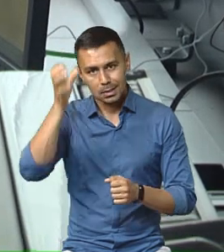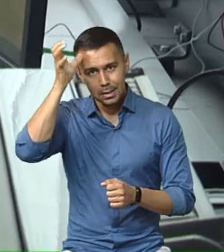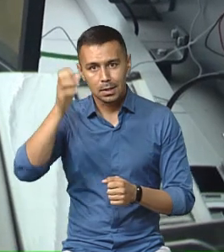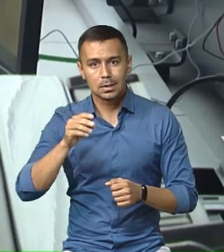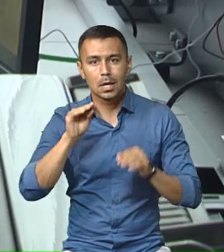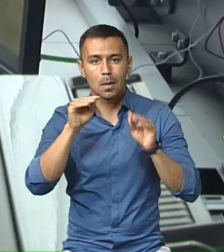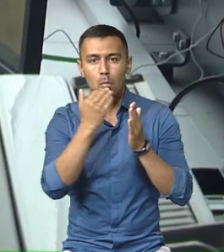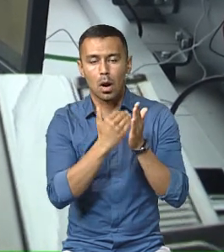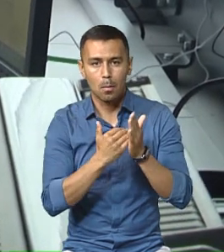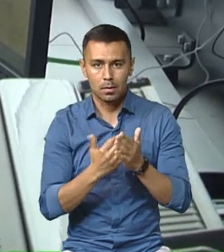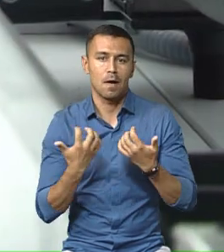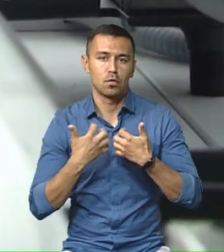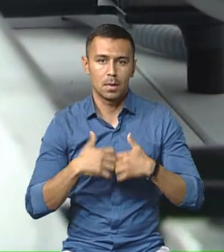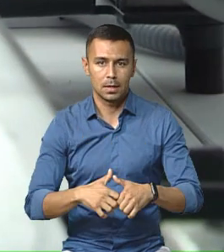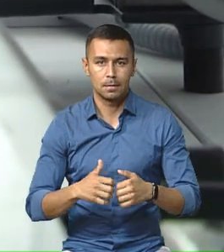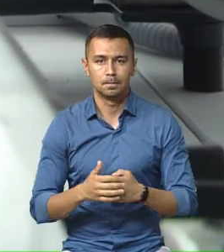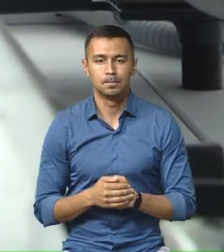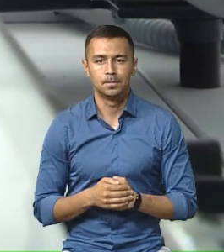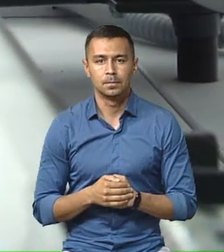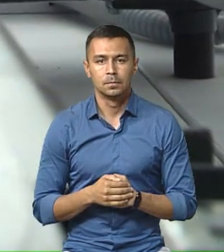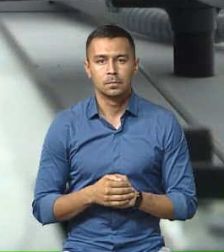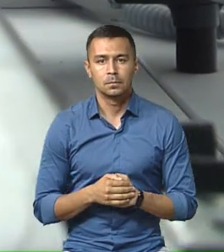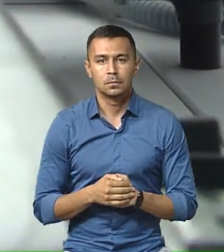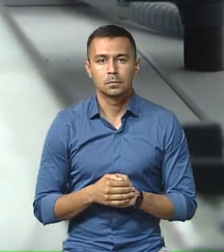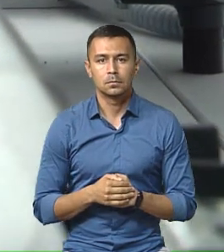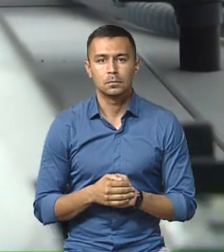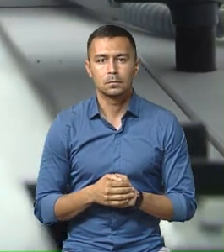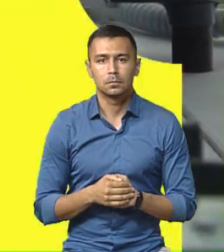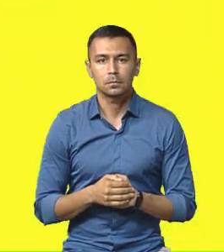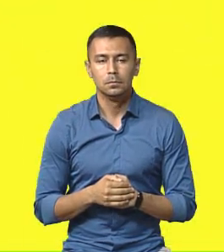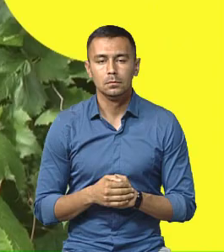автоматики. Михайло Жило, Олександр Горішевський, новини на Суспільному, Хмельницький.